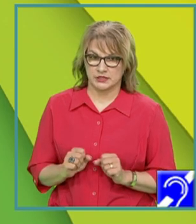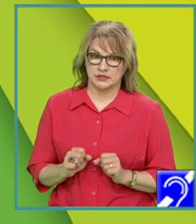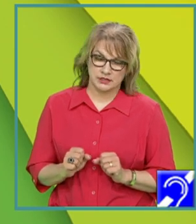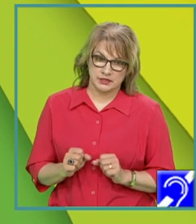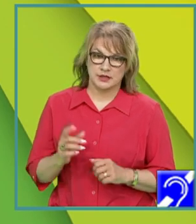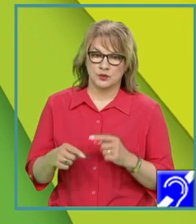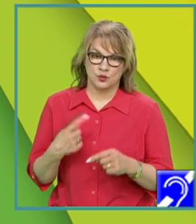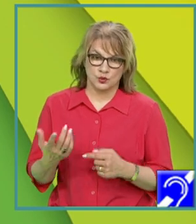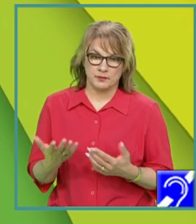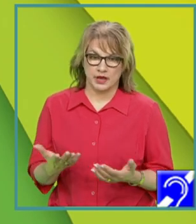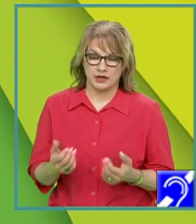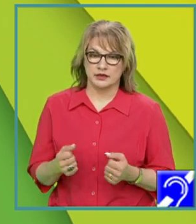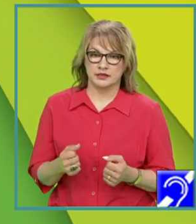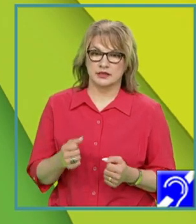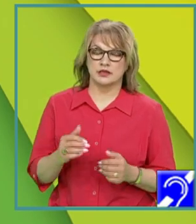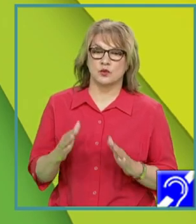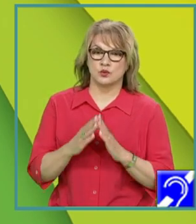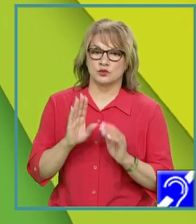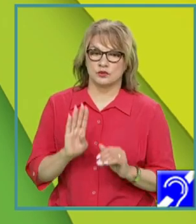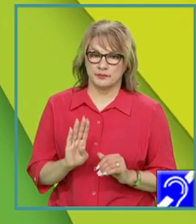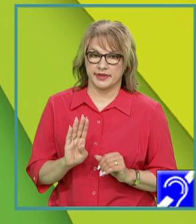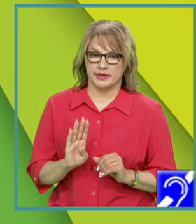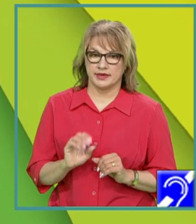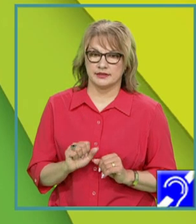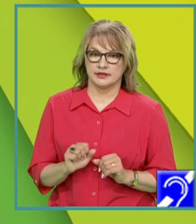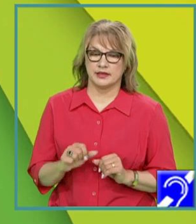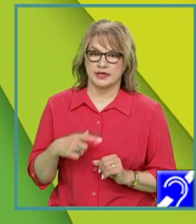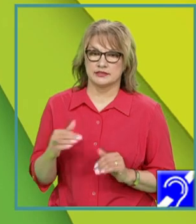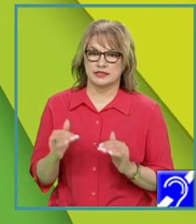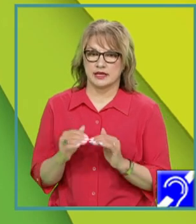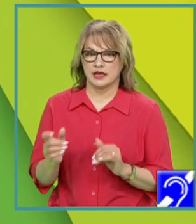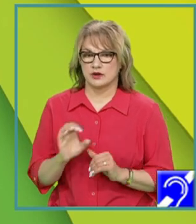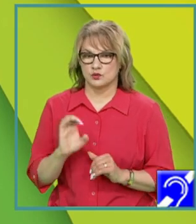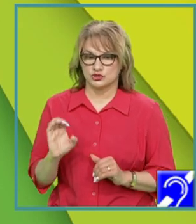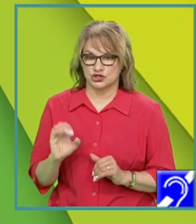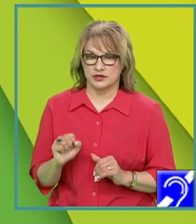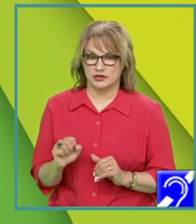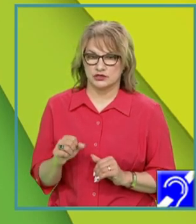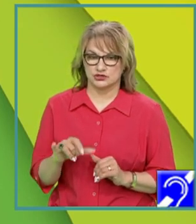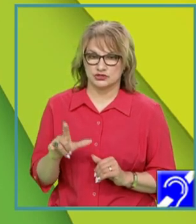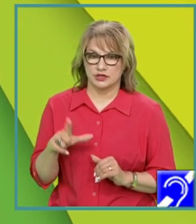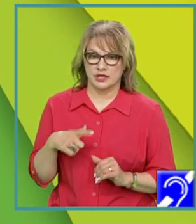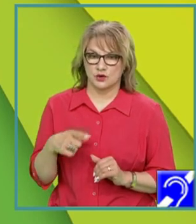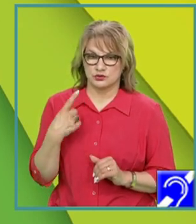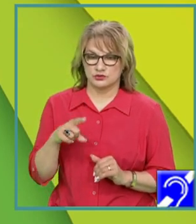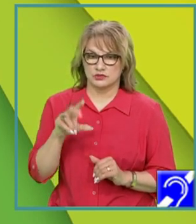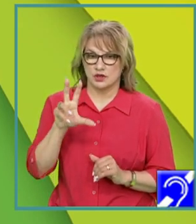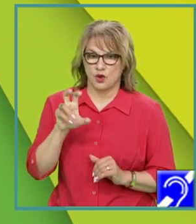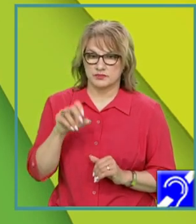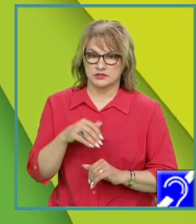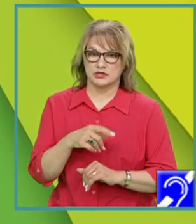prin urmare unghiul b egal cu unghiul c și egal cu 180